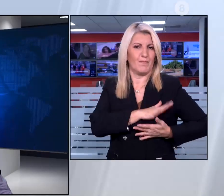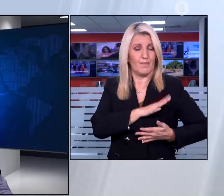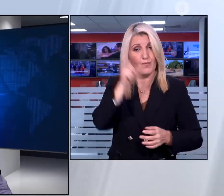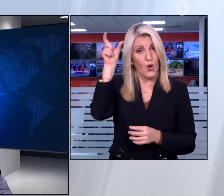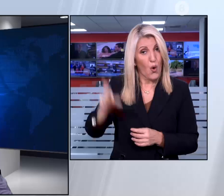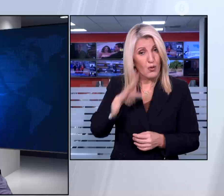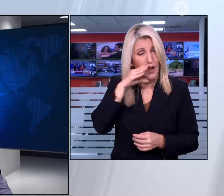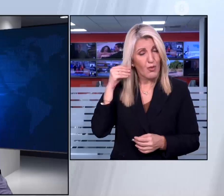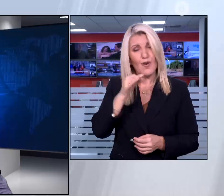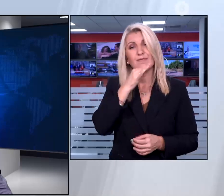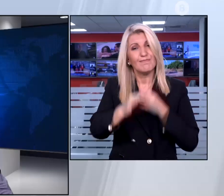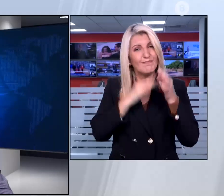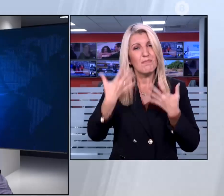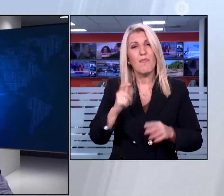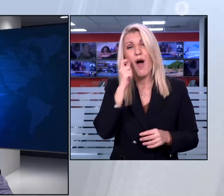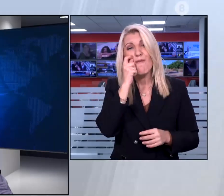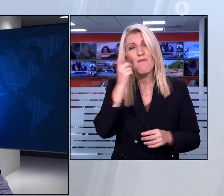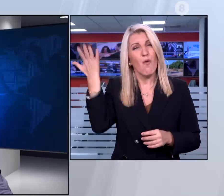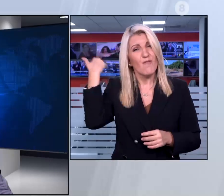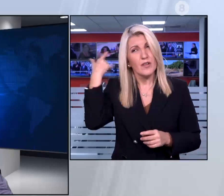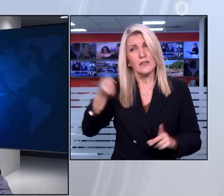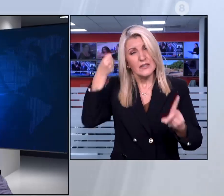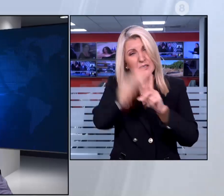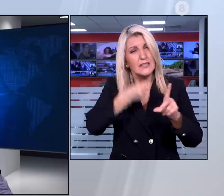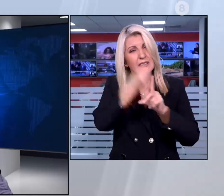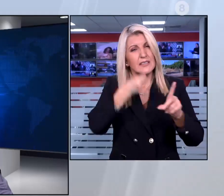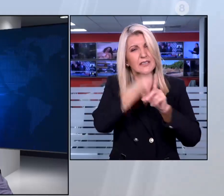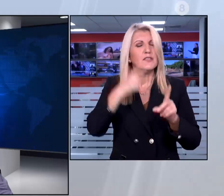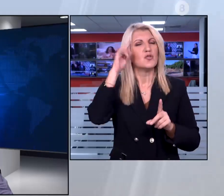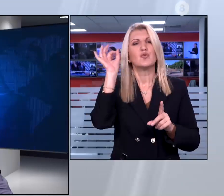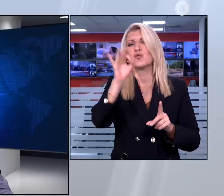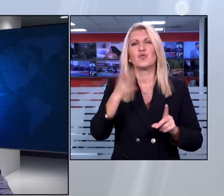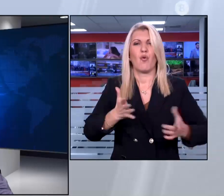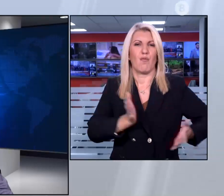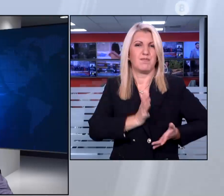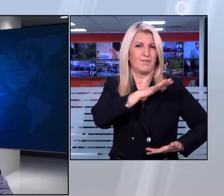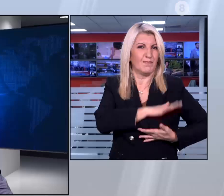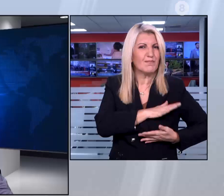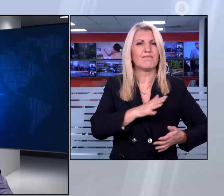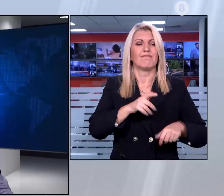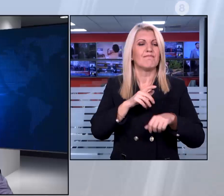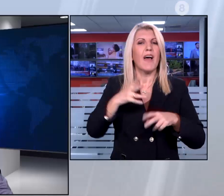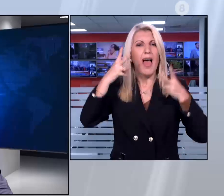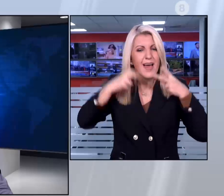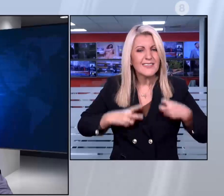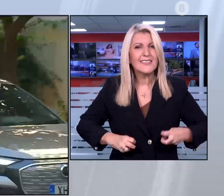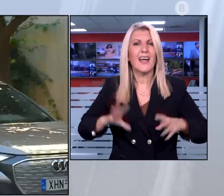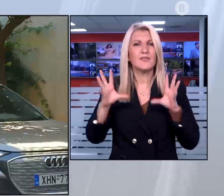στην πρόληψη του καρκίνου του μαστού. Την ίδια στιγμή, η Νέα Δημοσκόπηση διατηρεί με σχετικά ανωδική πορεία το ΠΑΣΟΚ στη δεύτερη